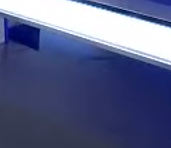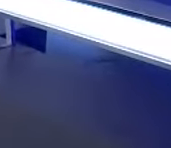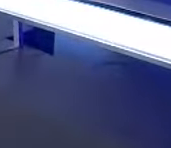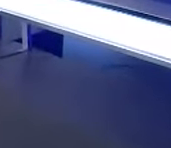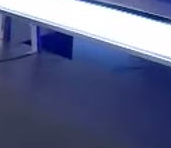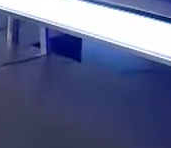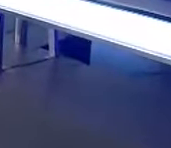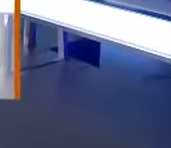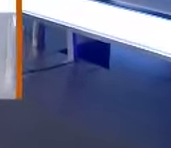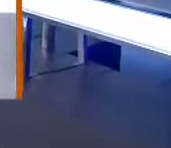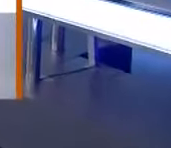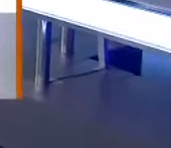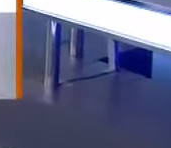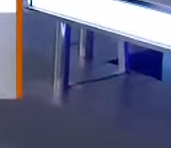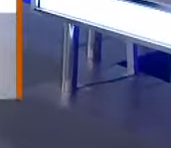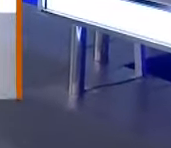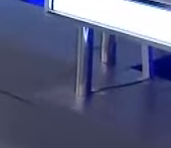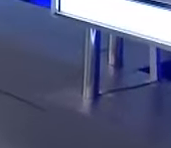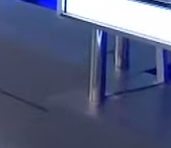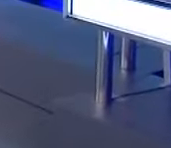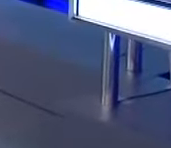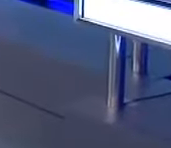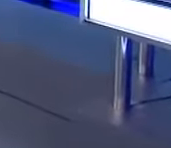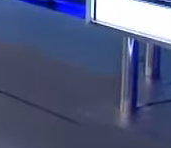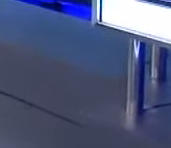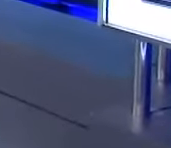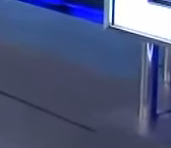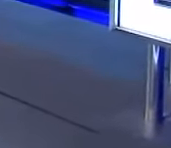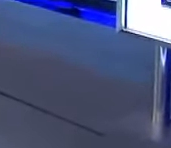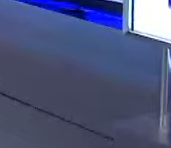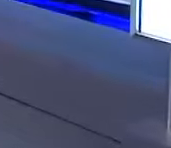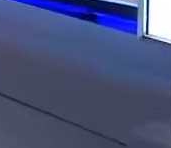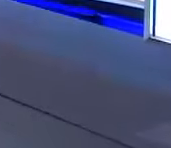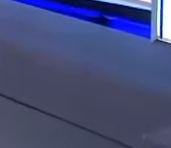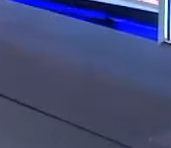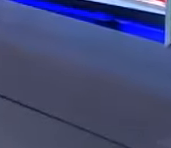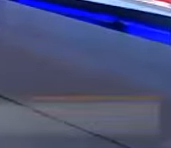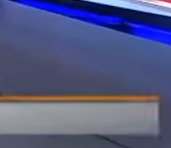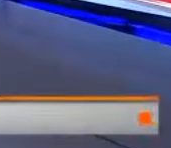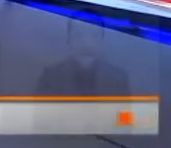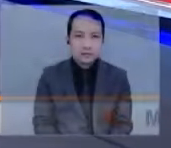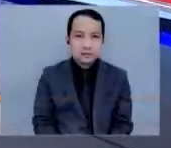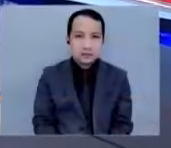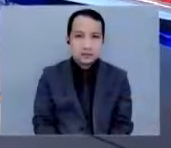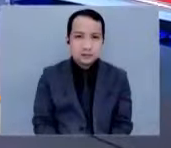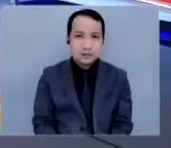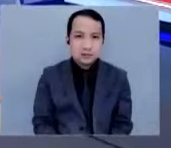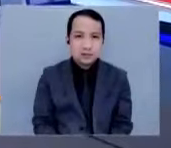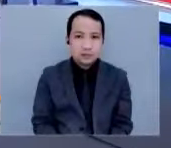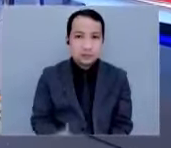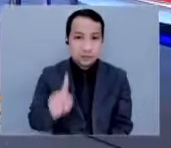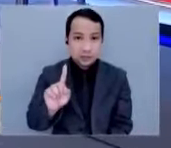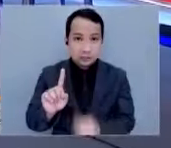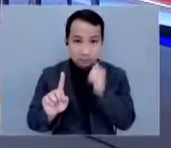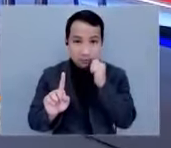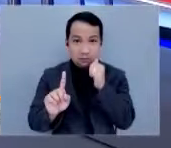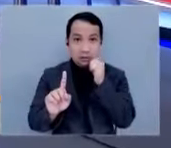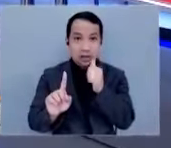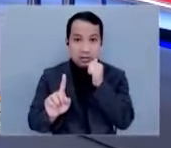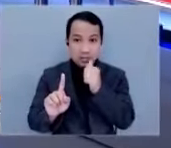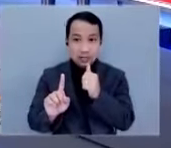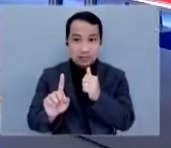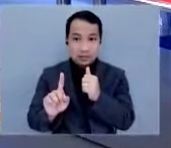Dead on the spot ang isang babaeng malapitang pinagbabaril sa Lipa, Batangas. Wala pang malinaw na motibo sa